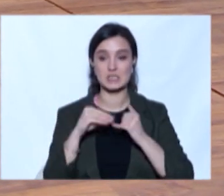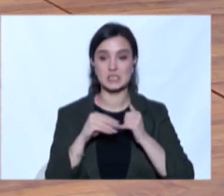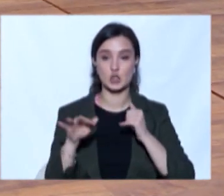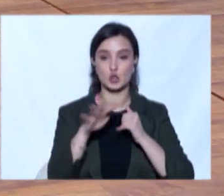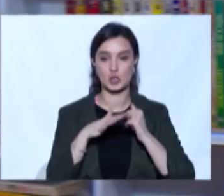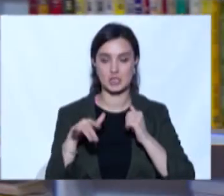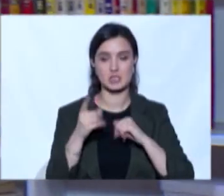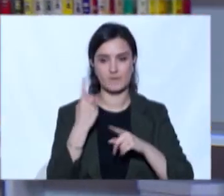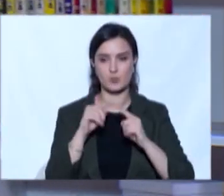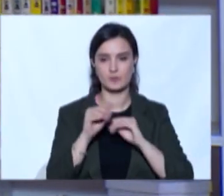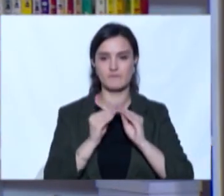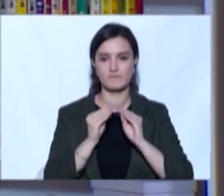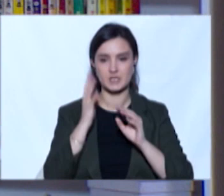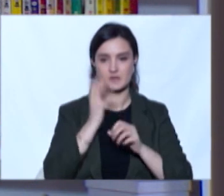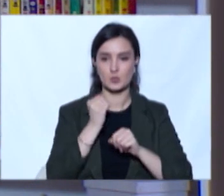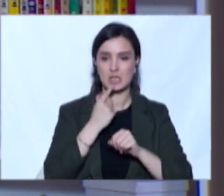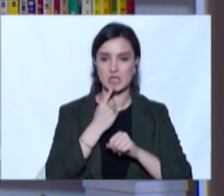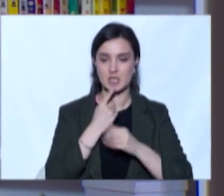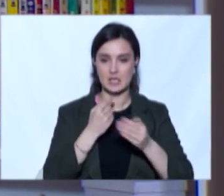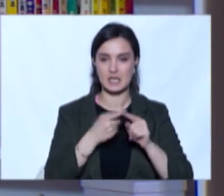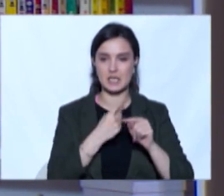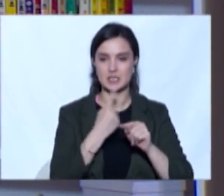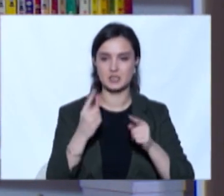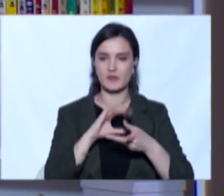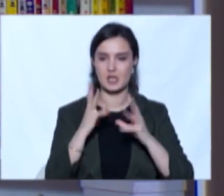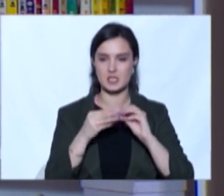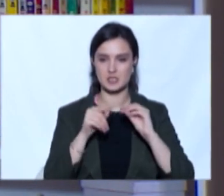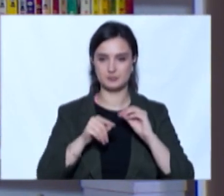ტერიტორიაზე. დაუბრუნდით ისევ სვანურ ენას და სვანური ენა ერთ-ერთი ყველაზე